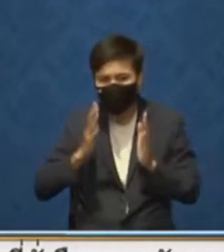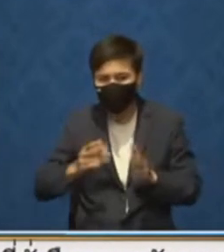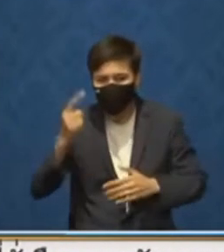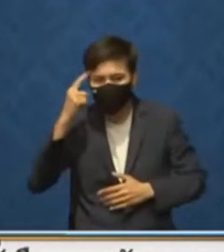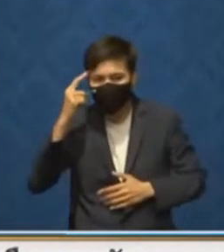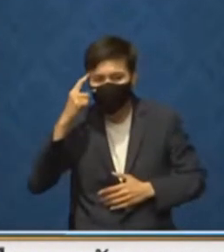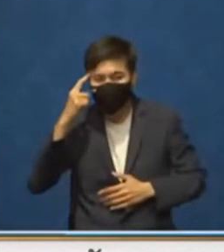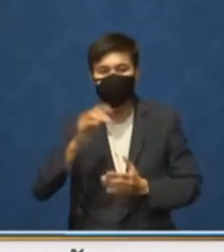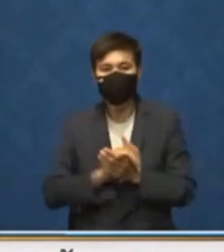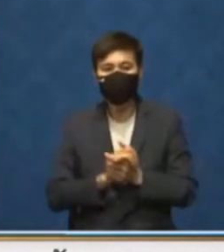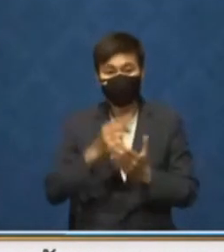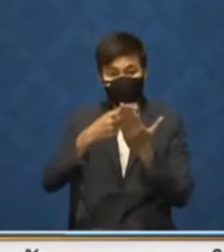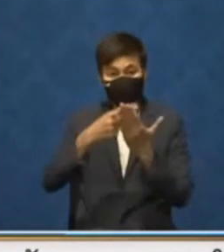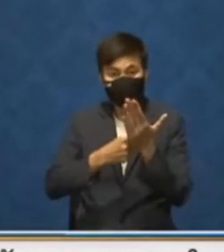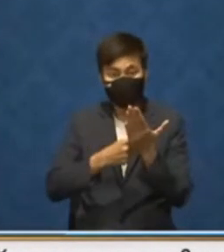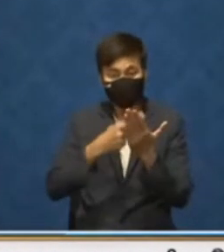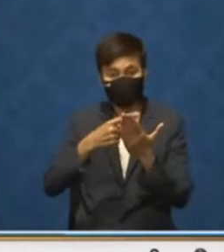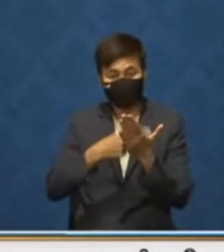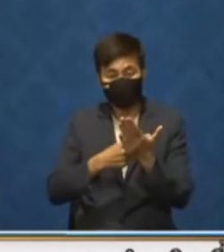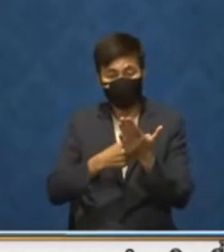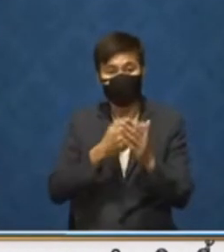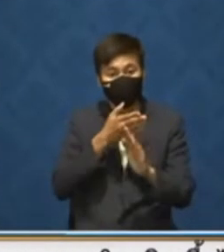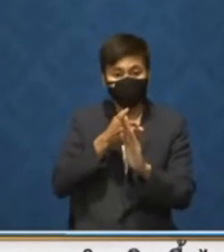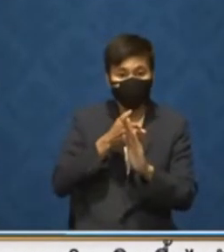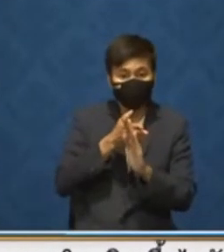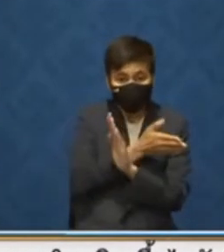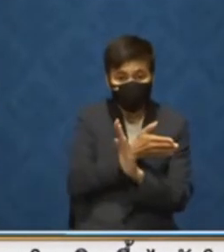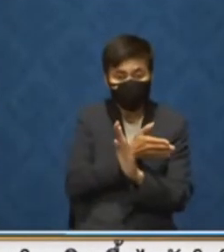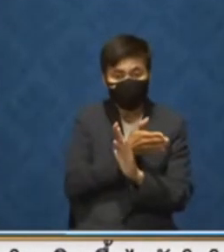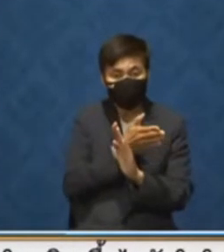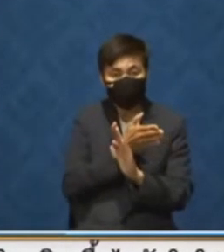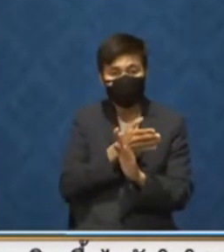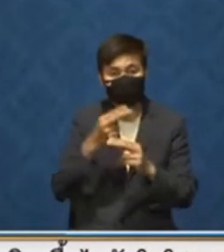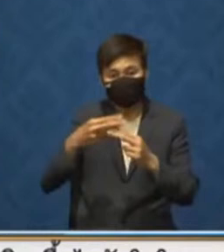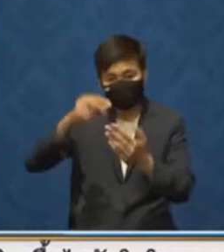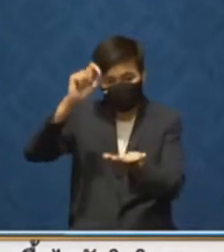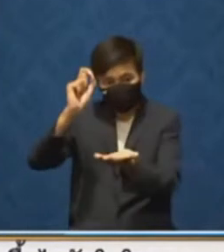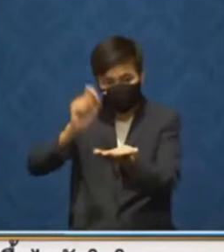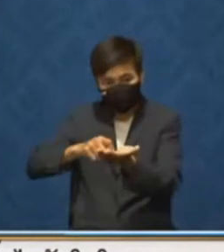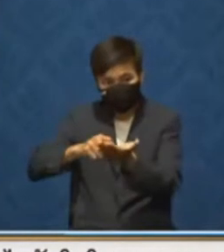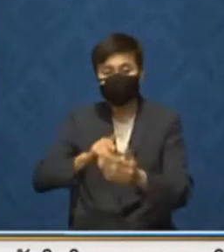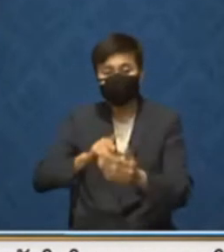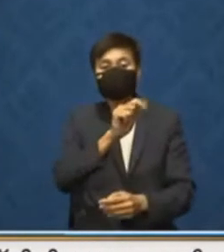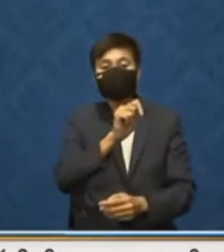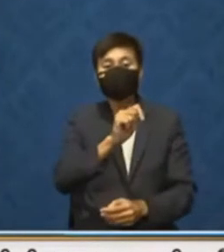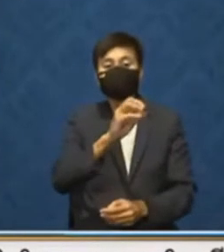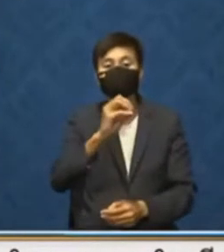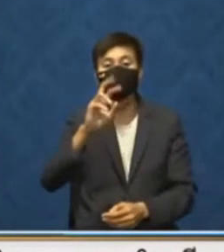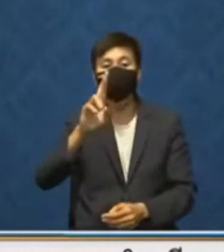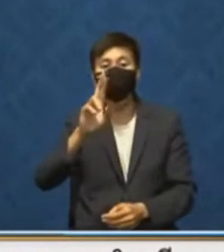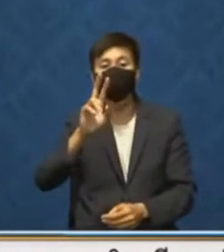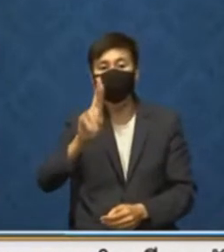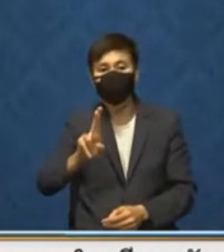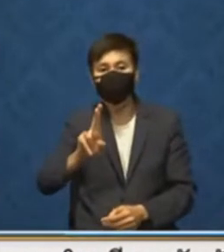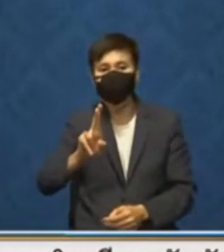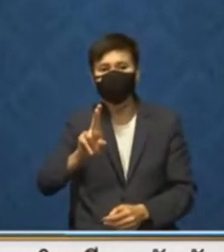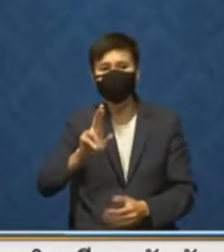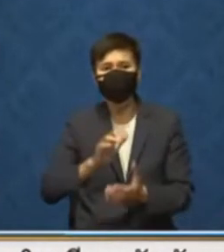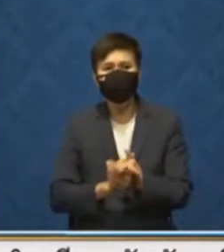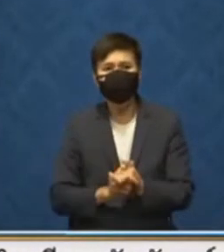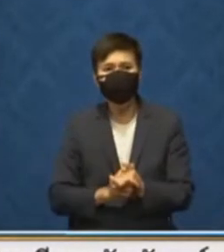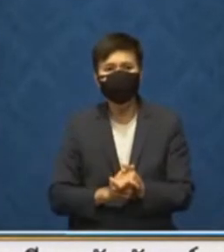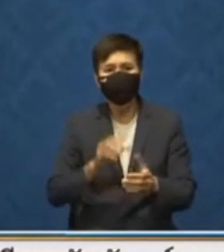ปรึกษาถูกนำส่งออกมาก่อนที่จะลงนามนี่หลักฐานทีโออาร์ไม่มีลงนำมึงหลุดออกมาได้ยังไง